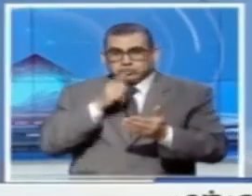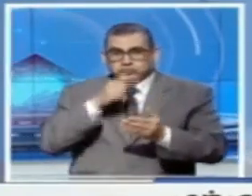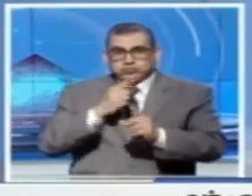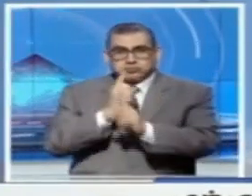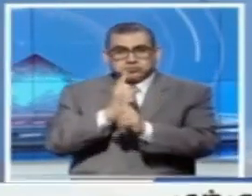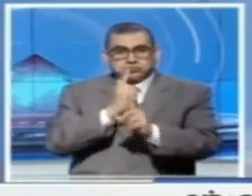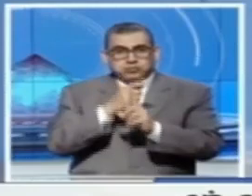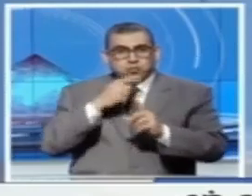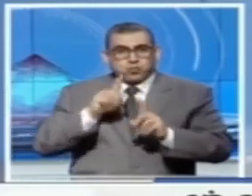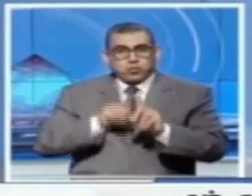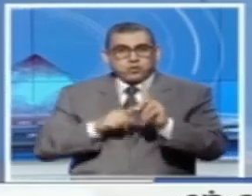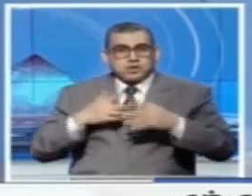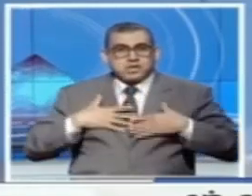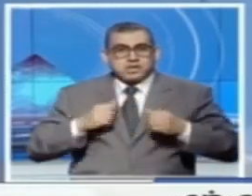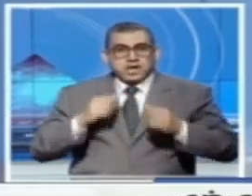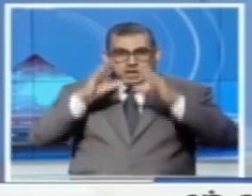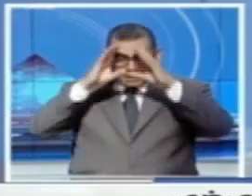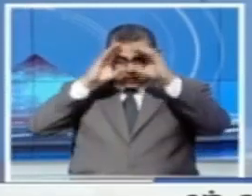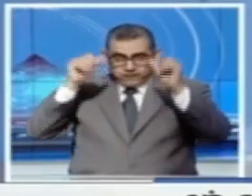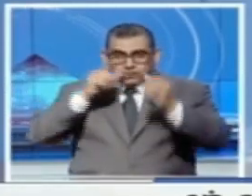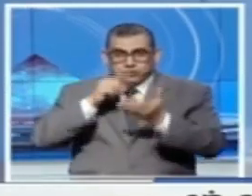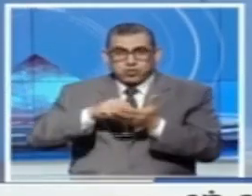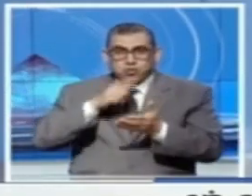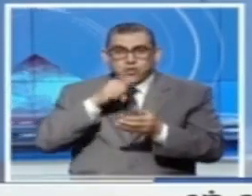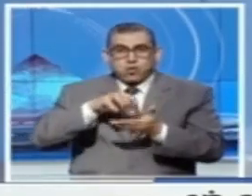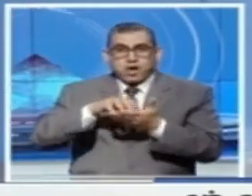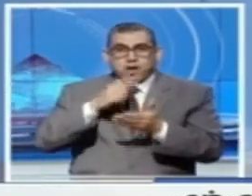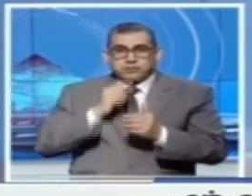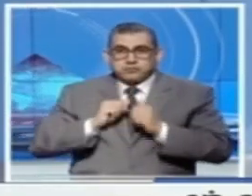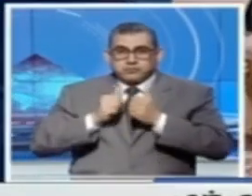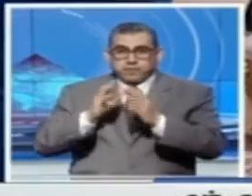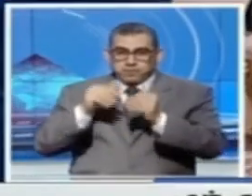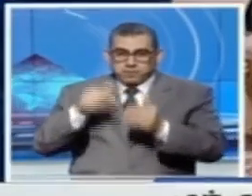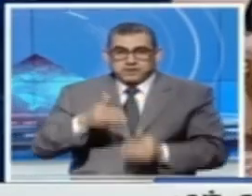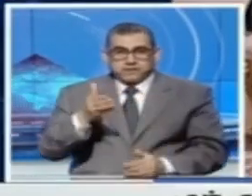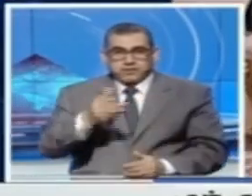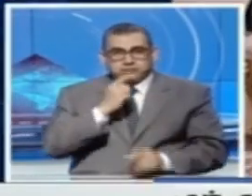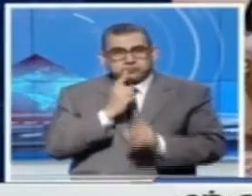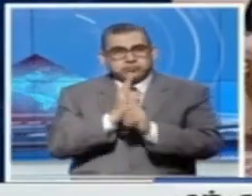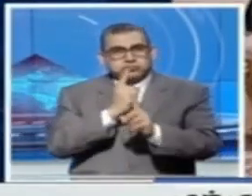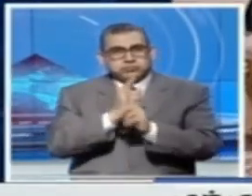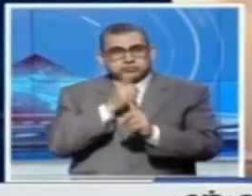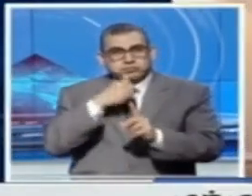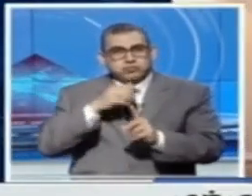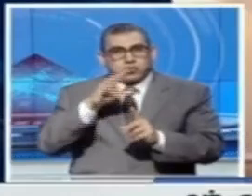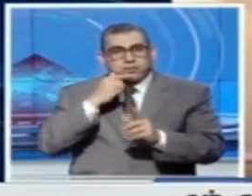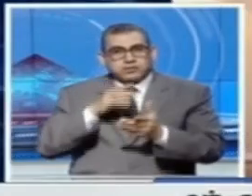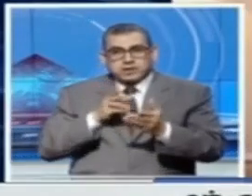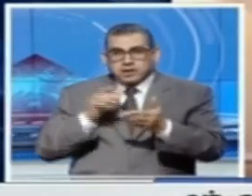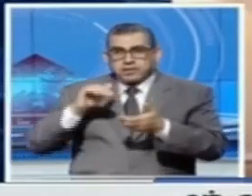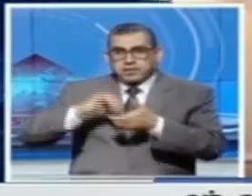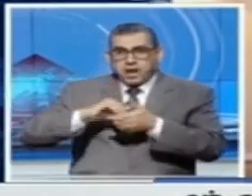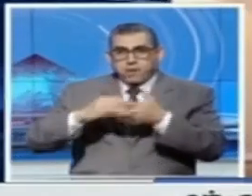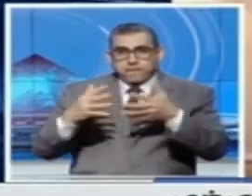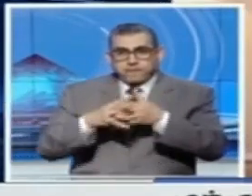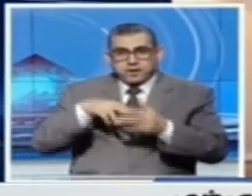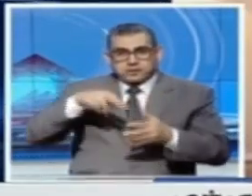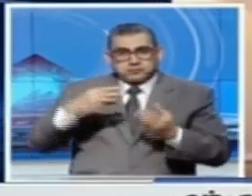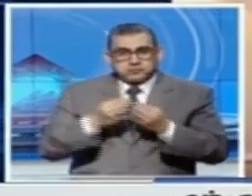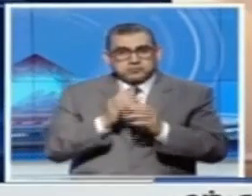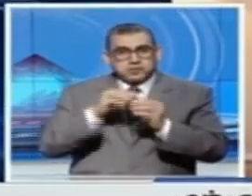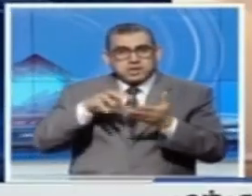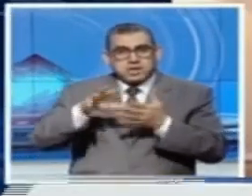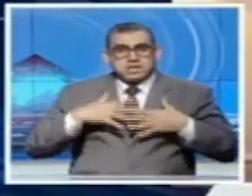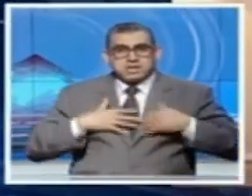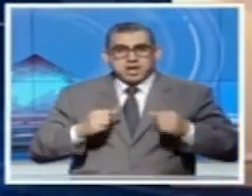وزير الصحة مع سفير أوزبكستان لدى مصر منصور بيك كليشيف لبحث سبل تعزيز التعاون بين البلدين في القطاع